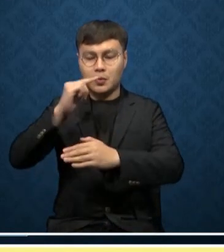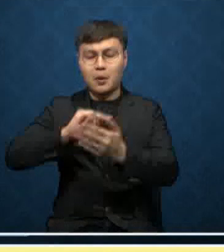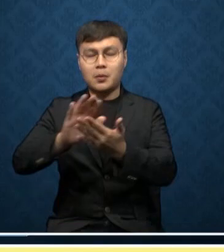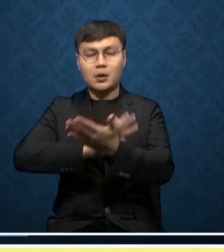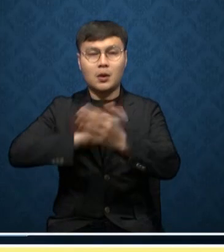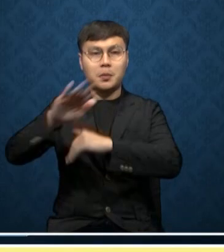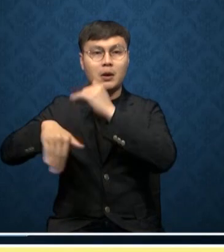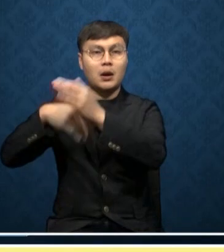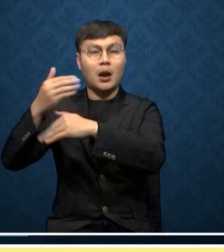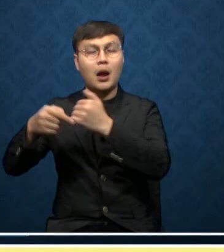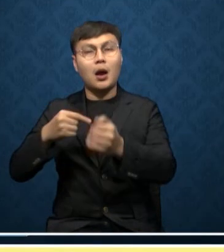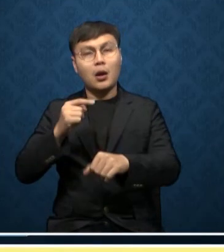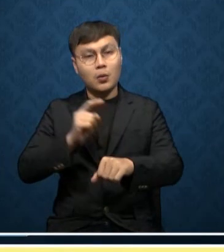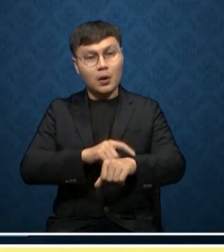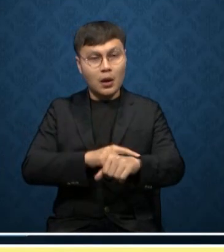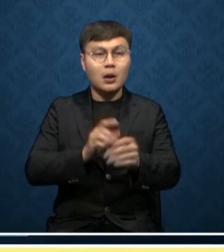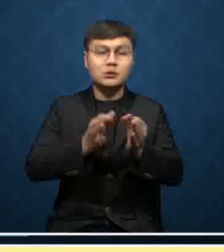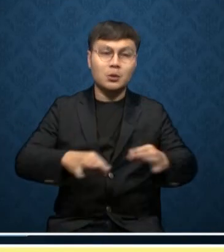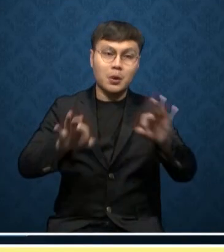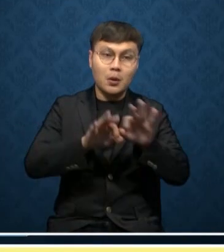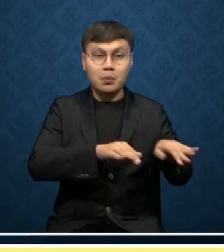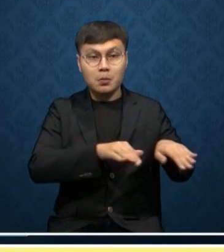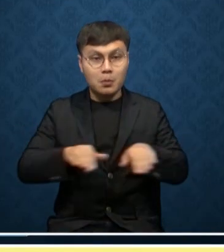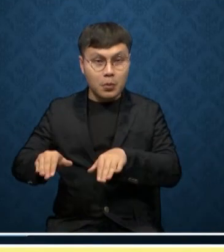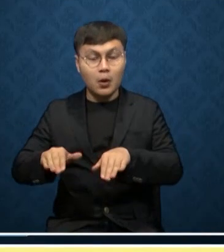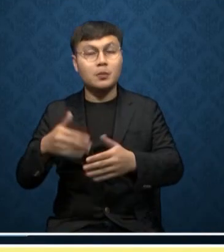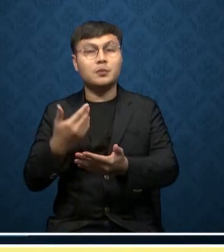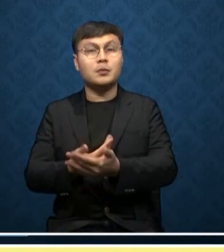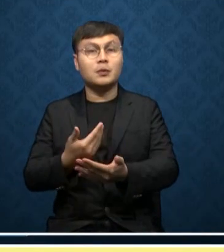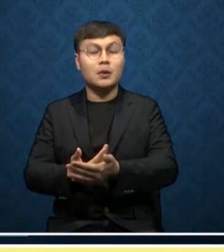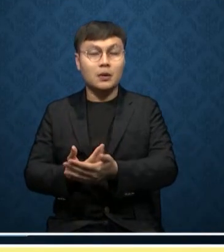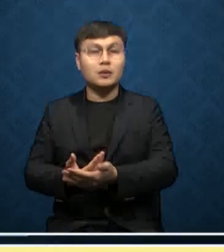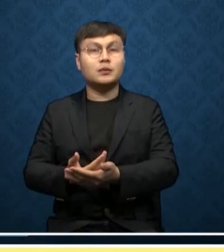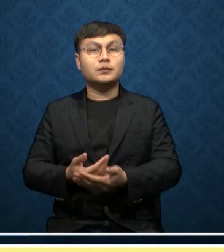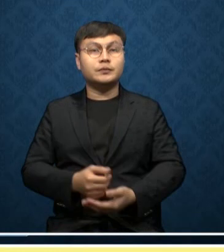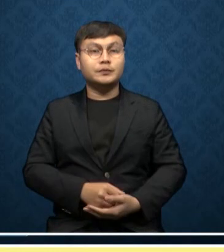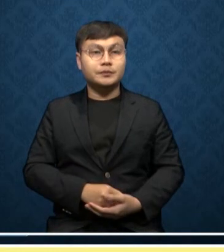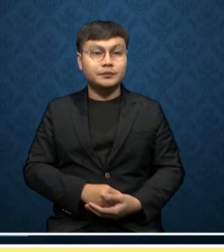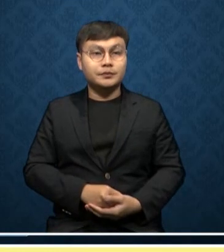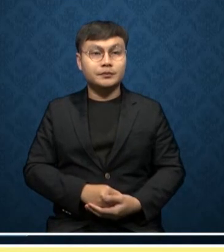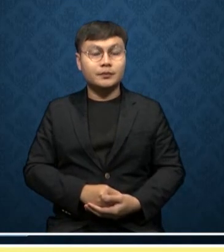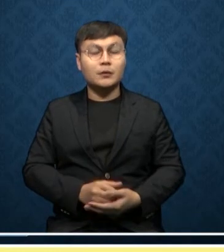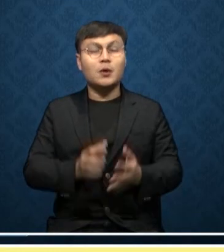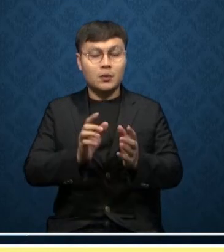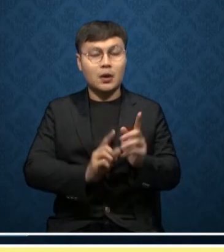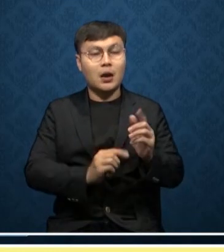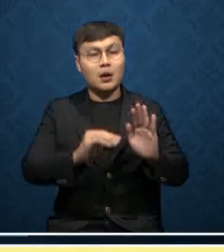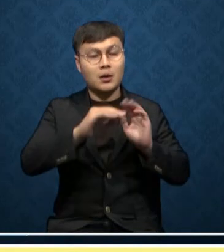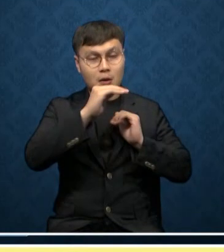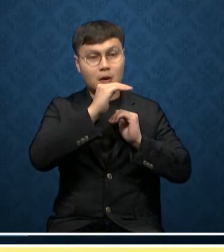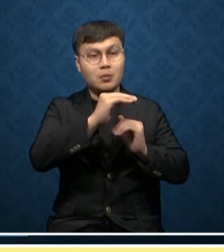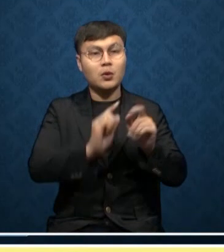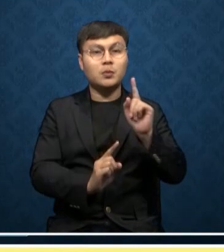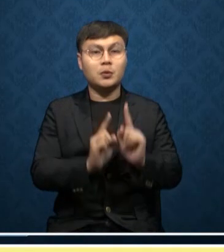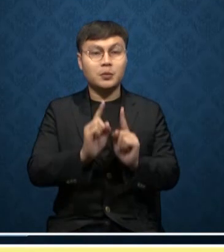เวลาตามลำดับความสำคัญความพร้อมของหน่วยรประมาณประการสำคัญต้องมีการกำหนดตัวชี้วัดในการบรรรุเป้าหมายที่เกิดผล